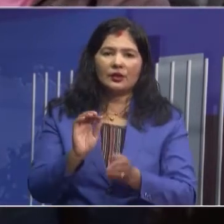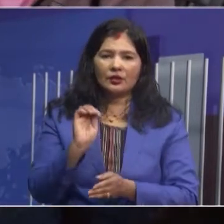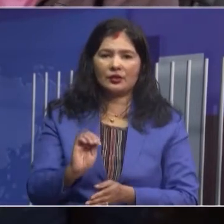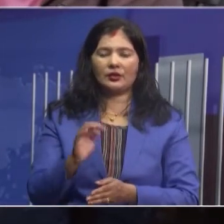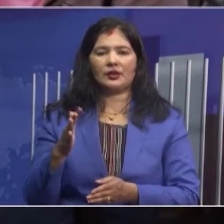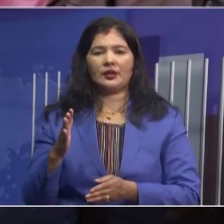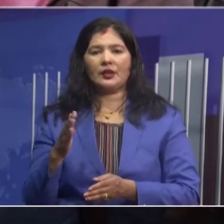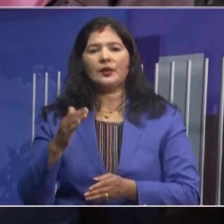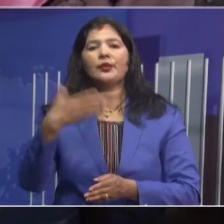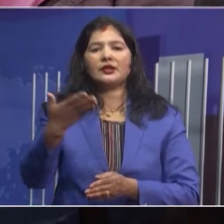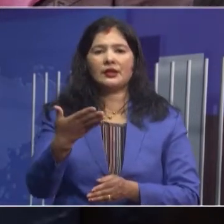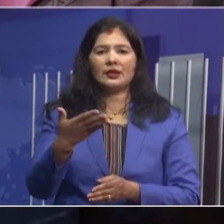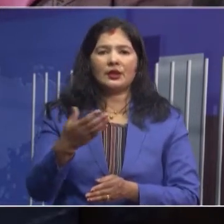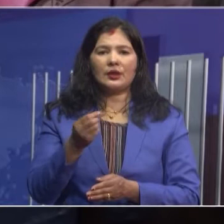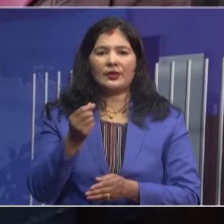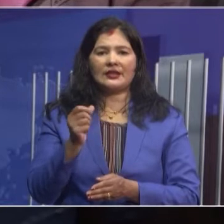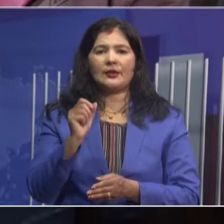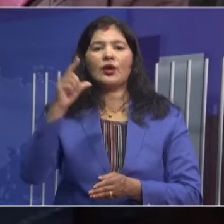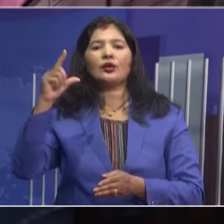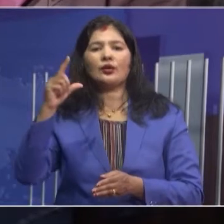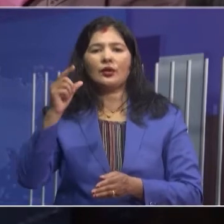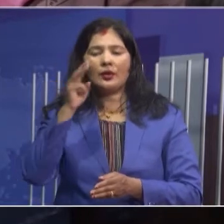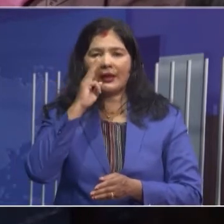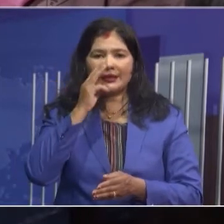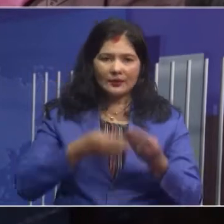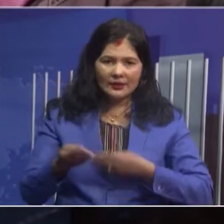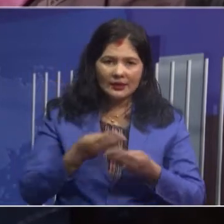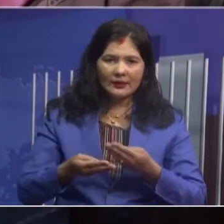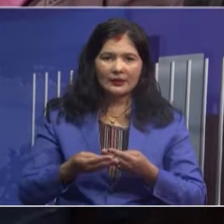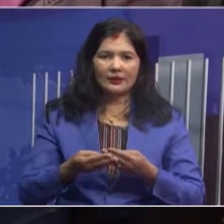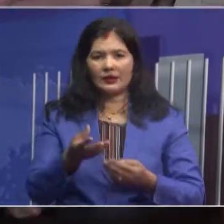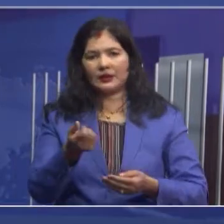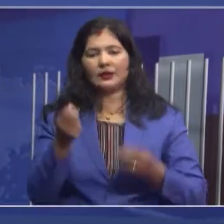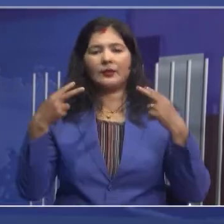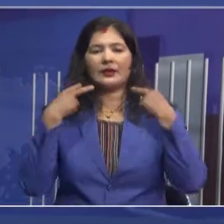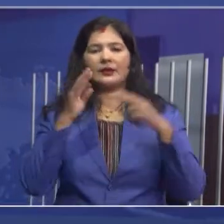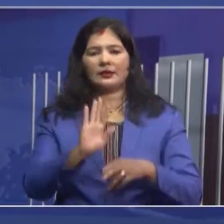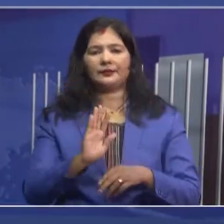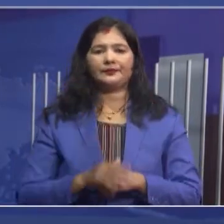नसकेपछि उपभोक्ताहरू महँगो मूल्यमा बजारबाट चिनी किन्न बाध्य छन्।